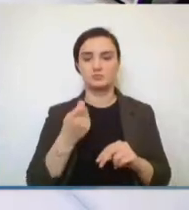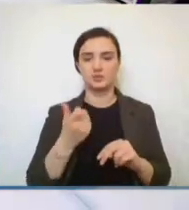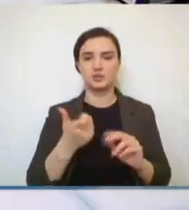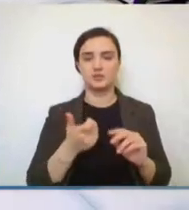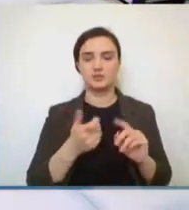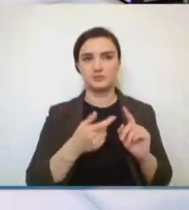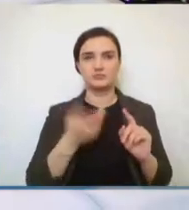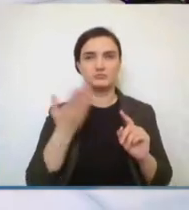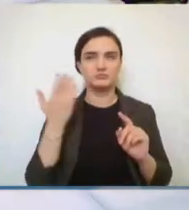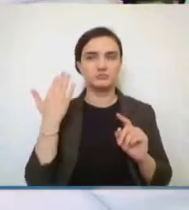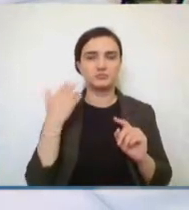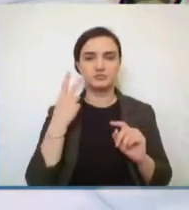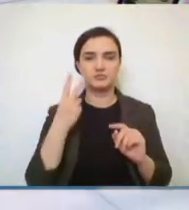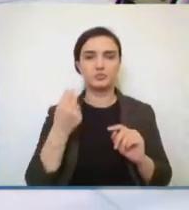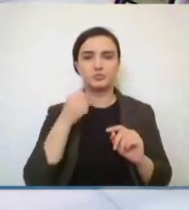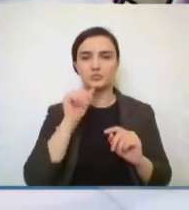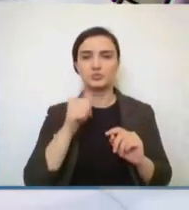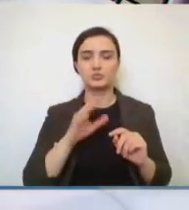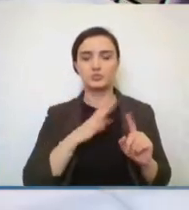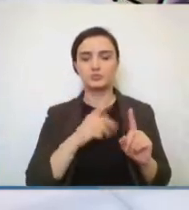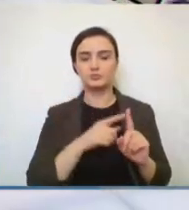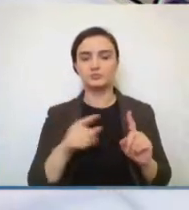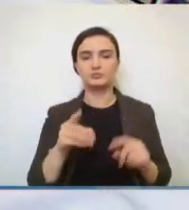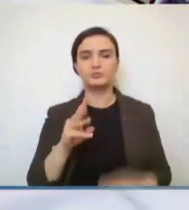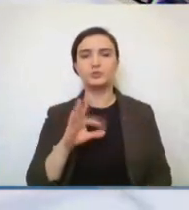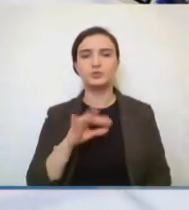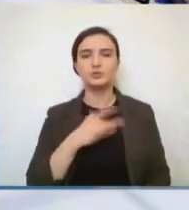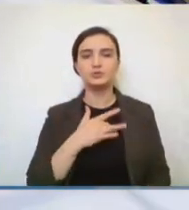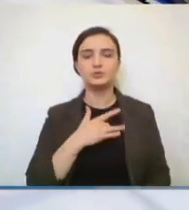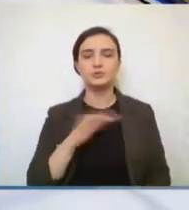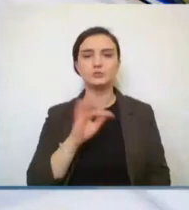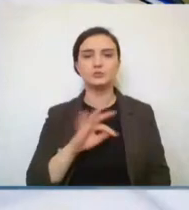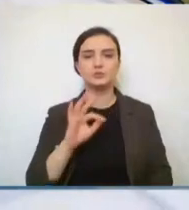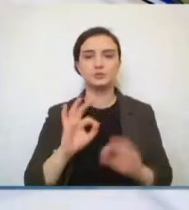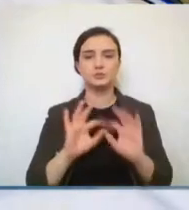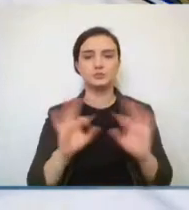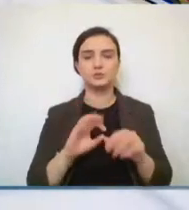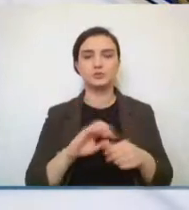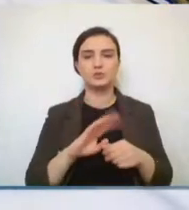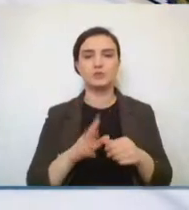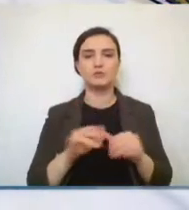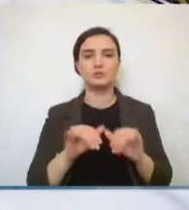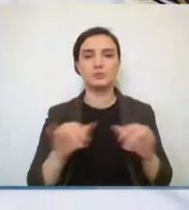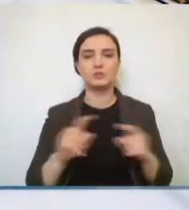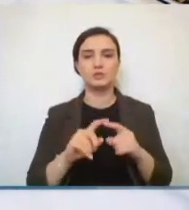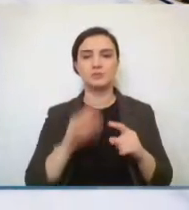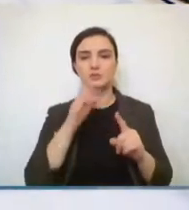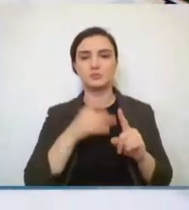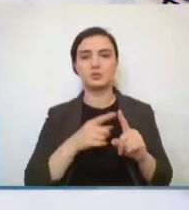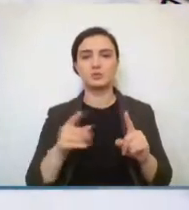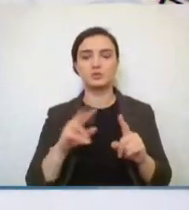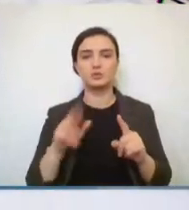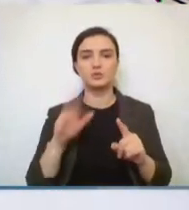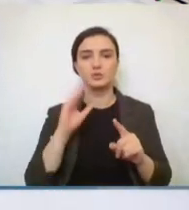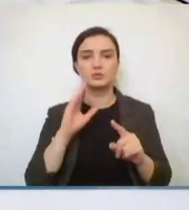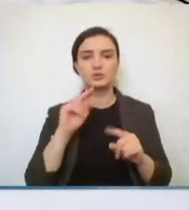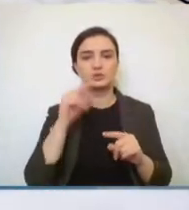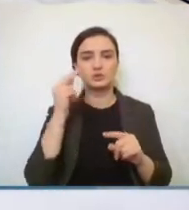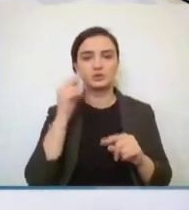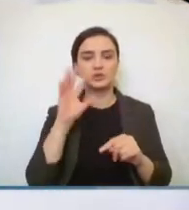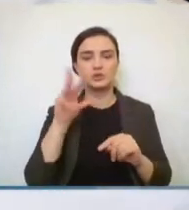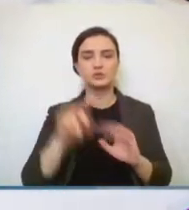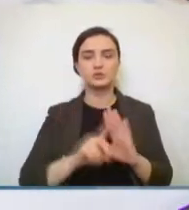გუშინ, როგორ მიმდინარეობდა მიოკარდიტზე საუბარი COVID პანდემიის პერიოდში და როდესაც ჩინეთში დაიწყეს ამ